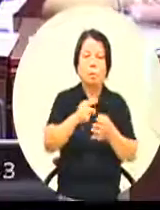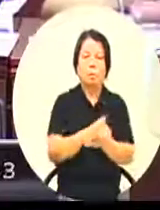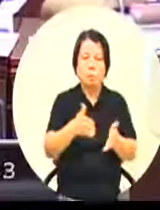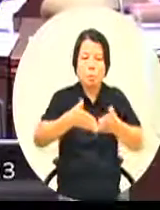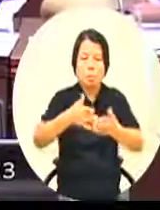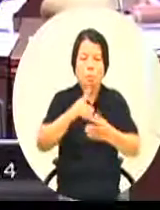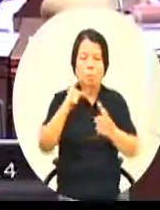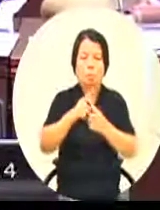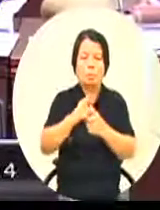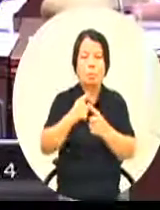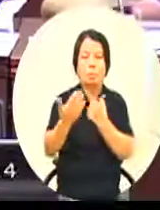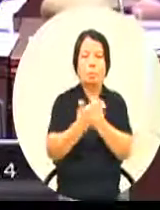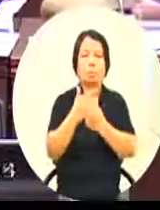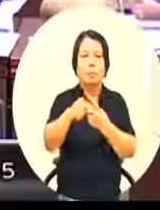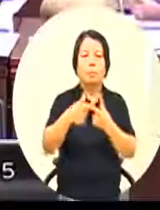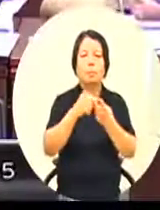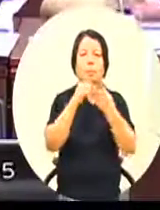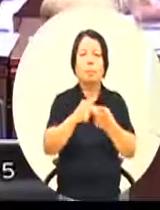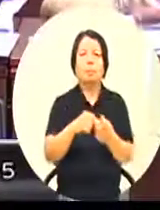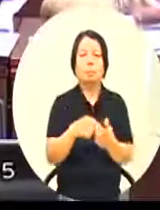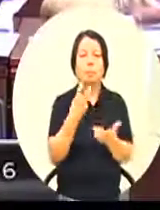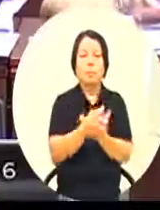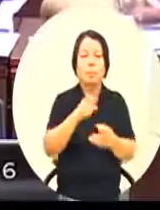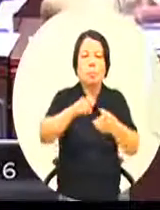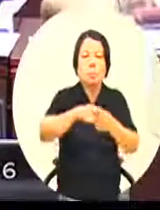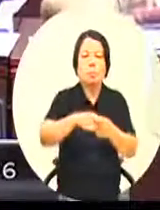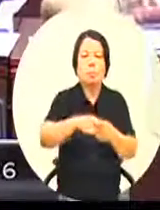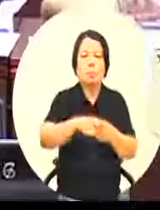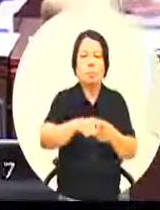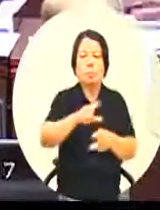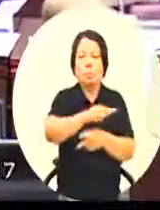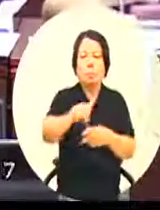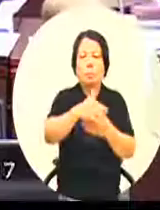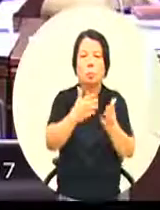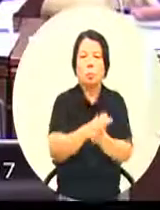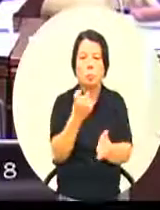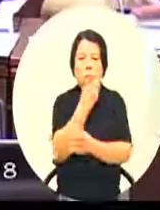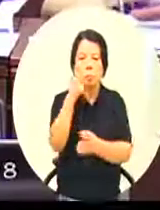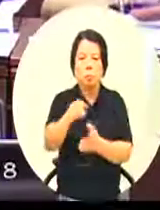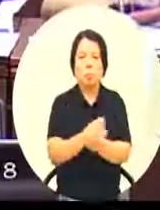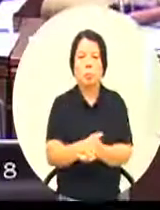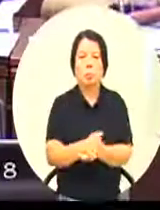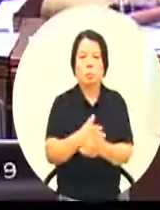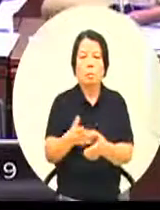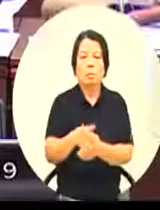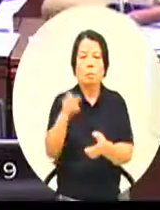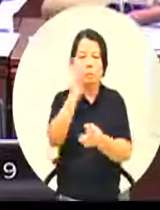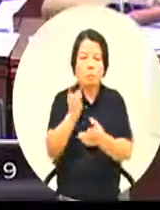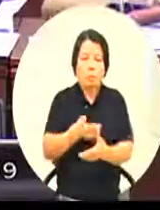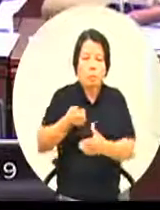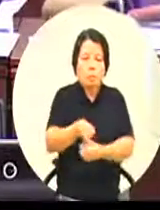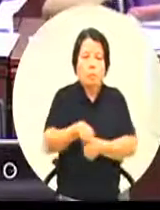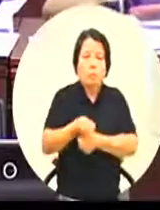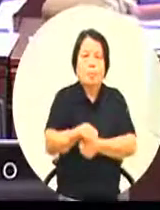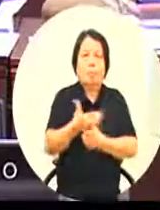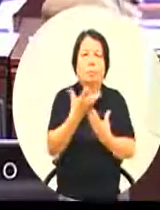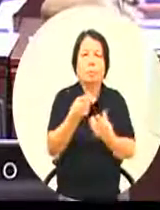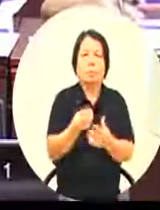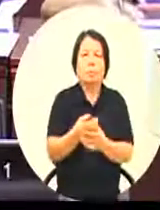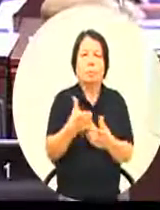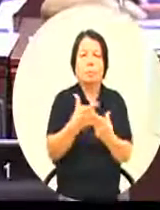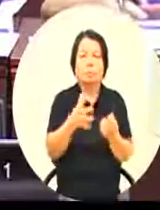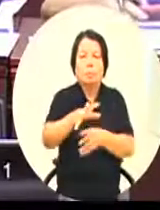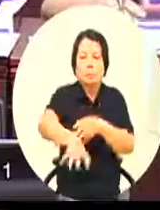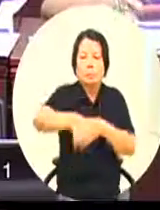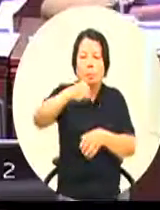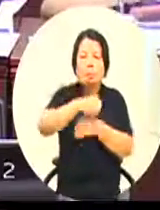人力进来，还有我们严重缺乏工具。增援大概发现就是连电锯也没有，抓斗也没有，电锯抓斗连